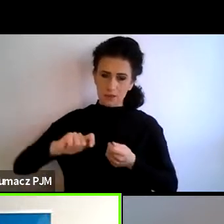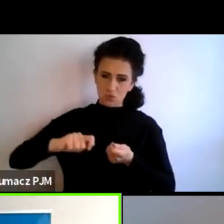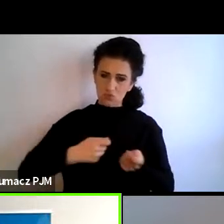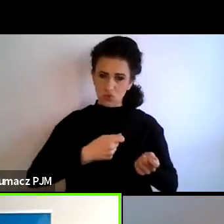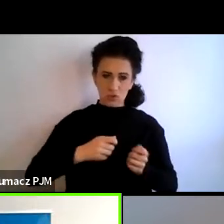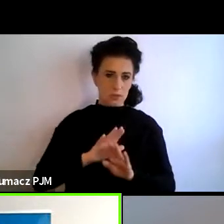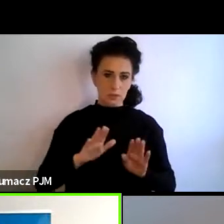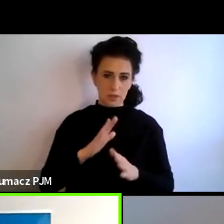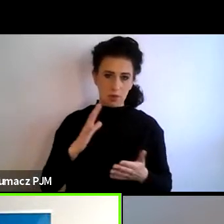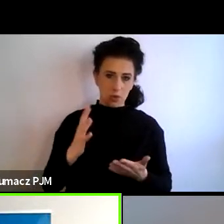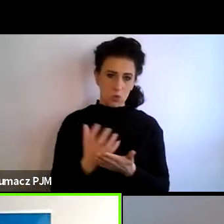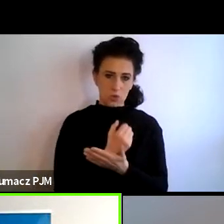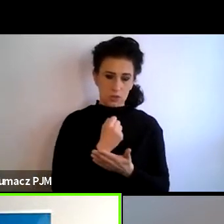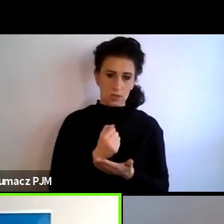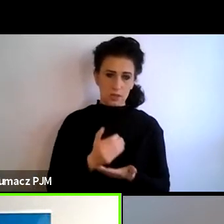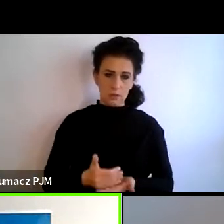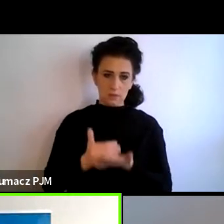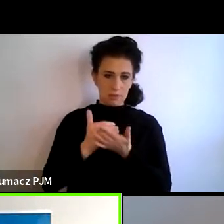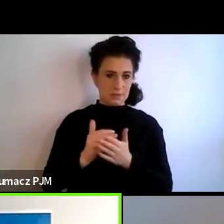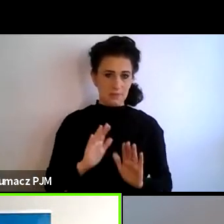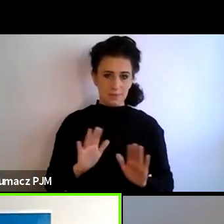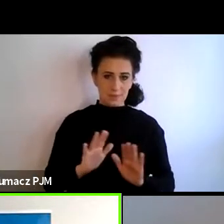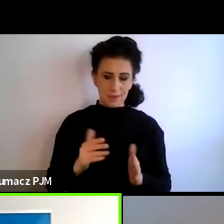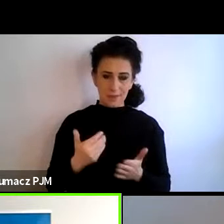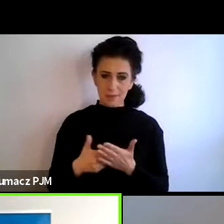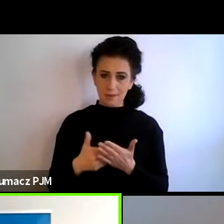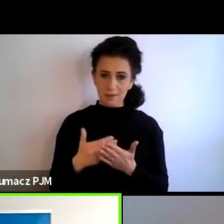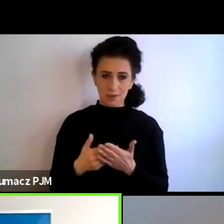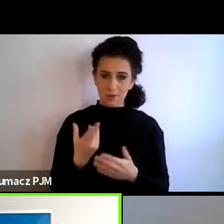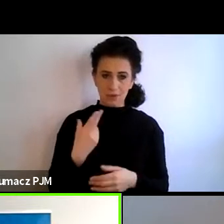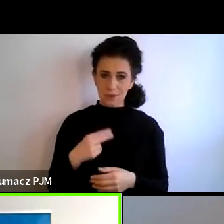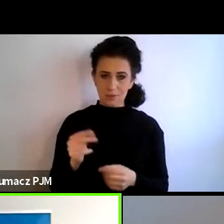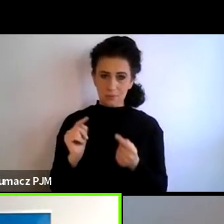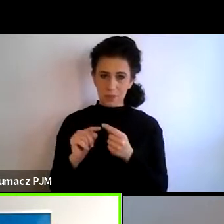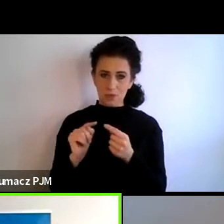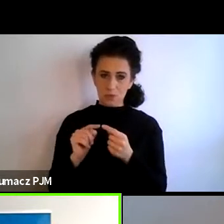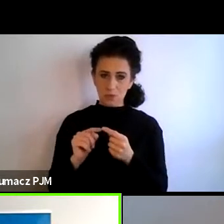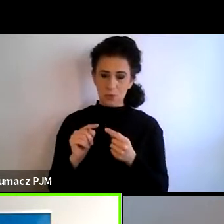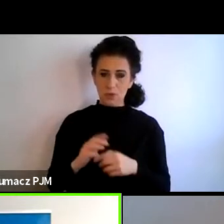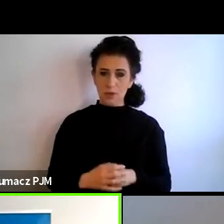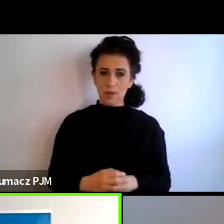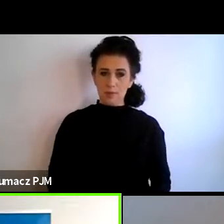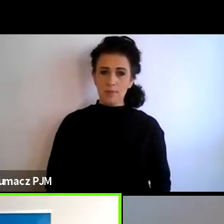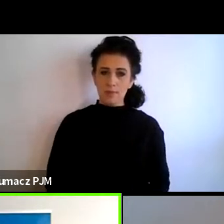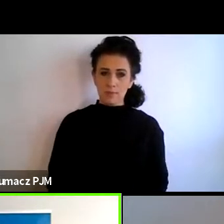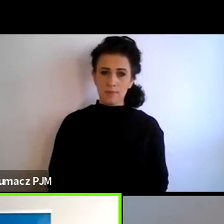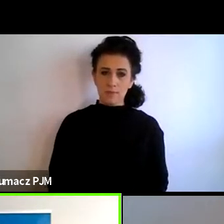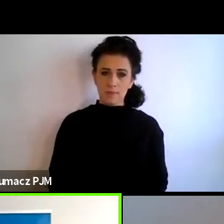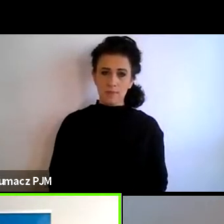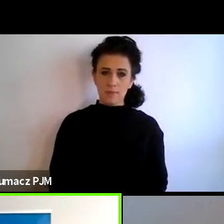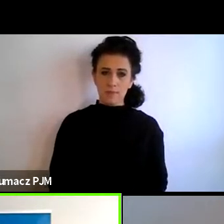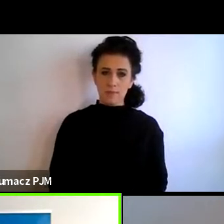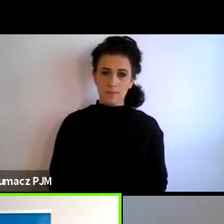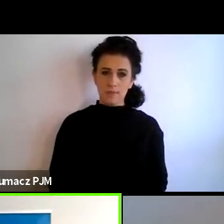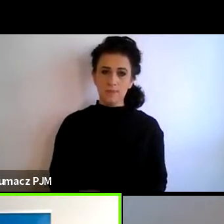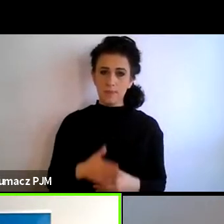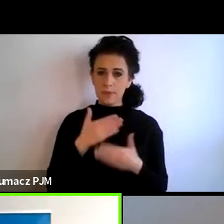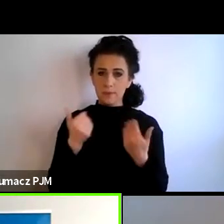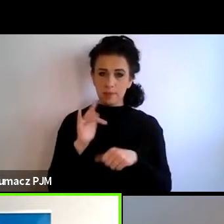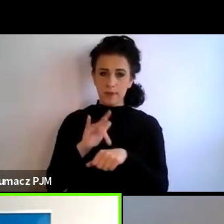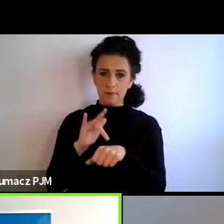do korzystania z wsparcia, bo na pewno nie będzie to, już nie mówię o przyjemnym, ale nie będzie to